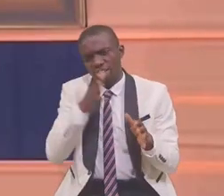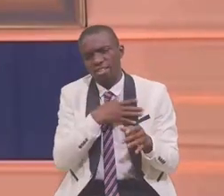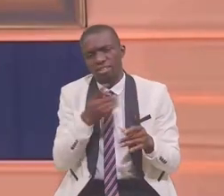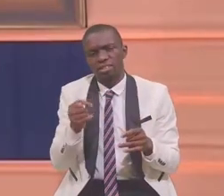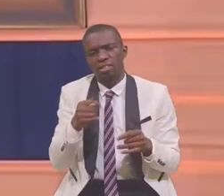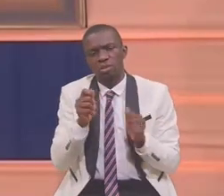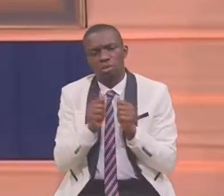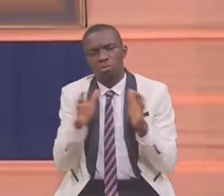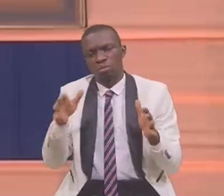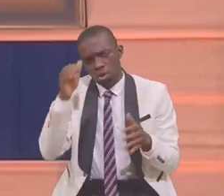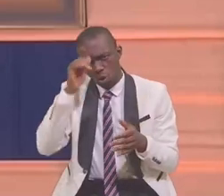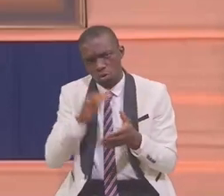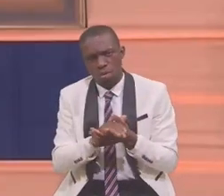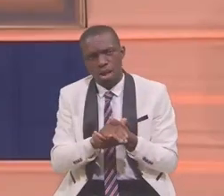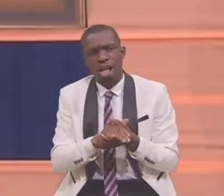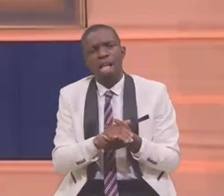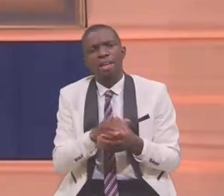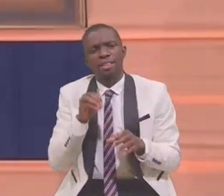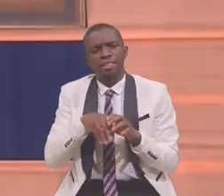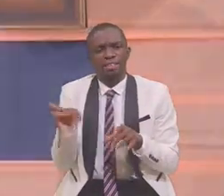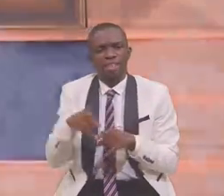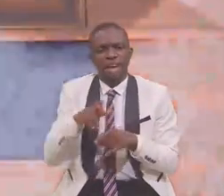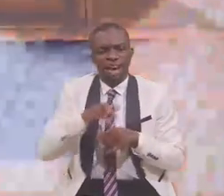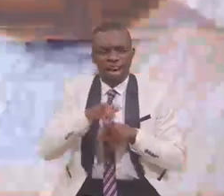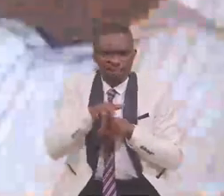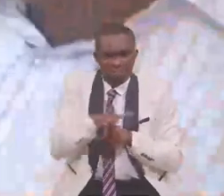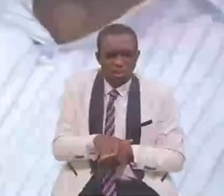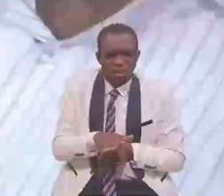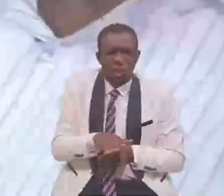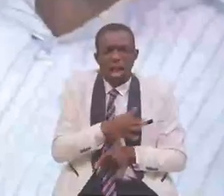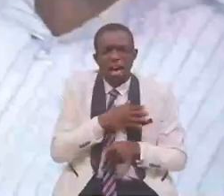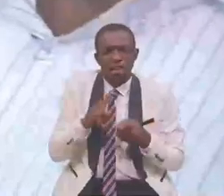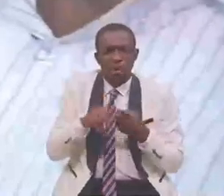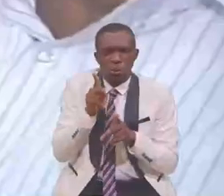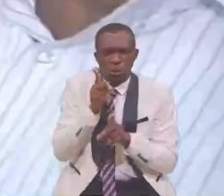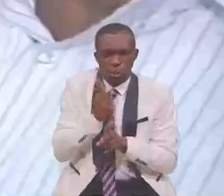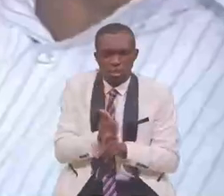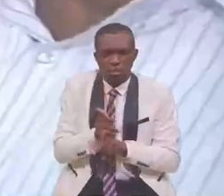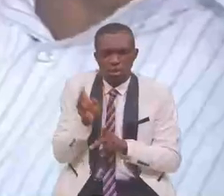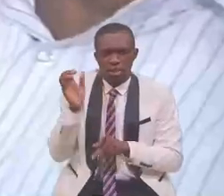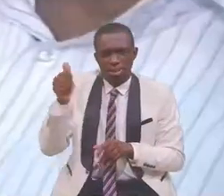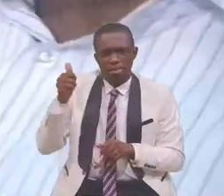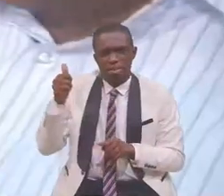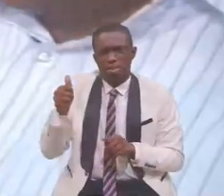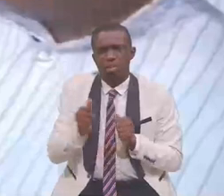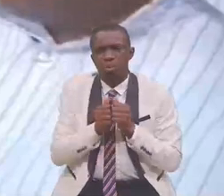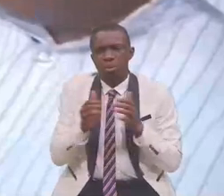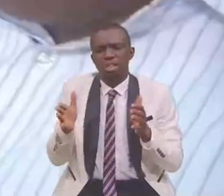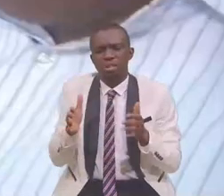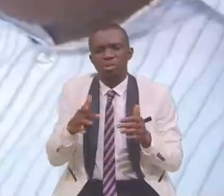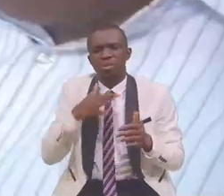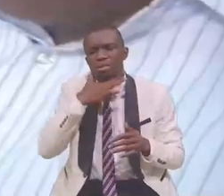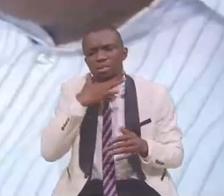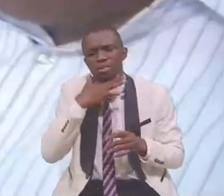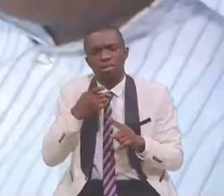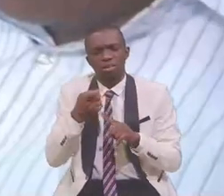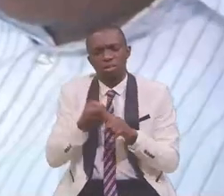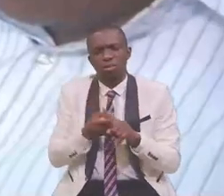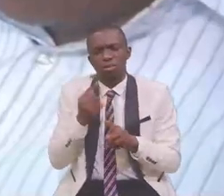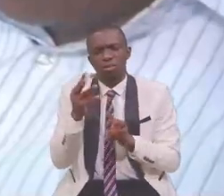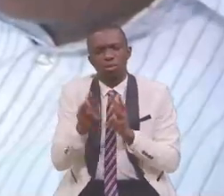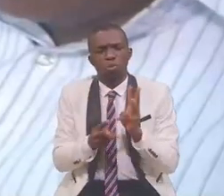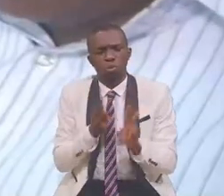se préserver de quoi? Des souillures du monde. Et à se préserver des souillures,